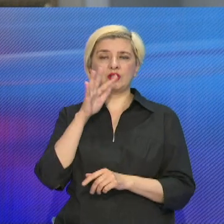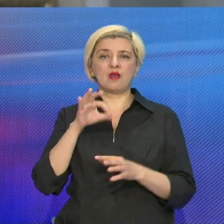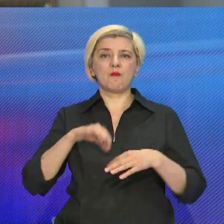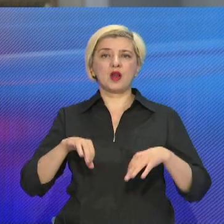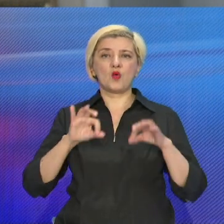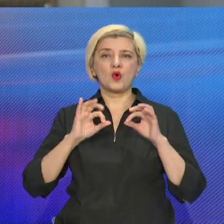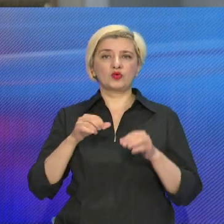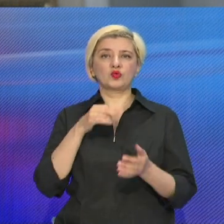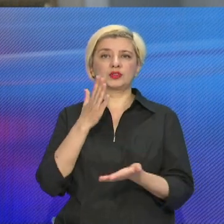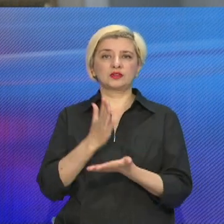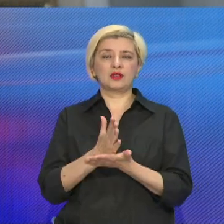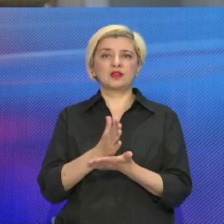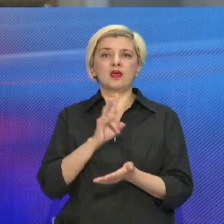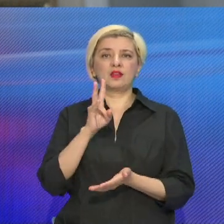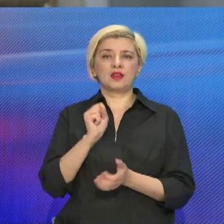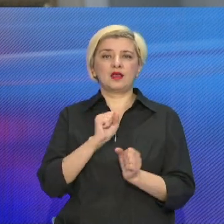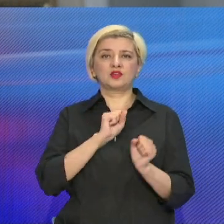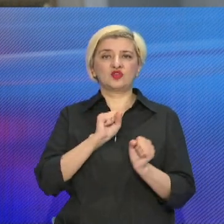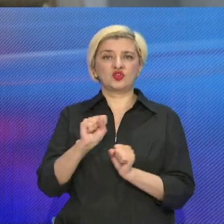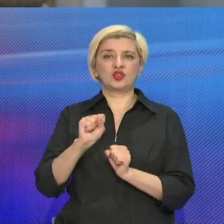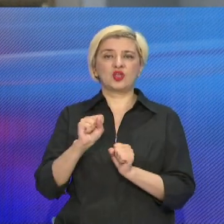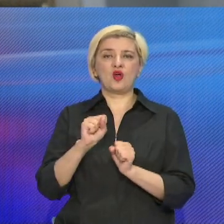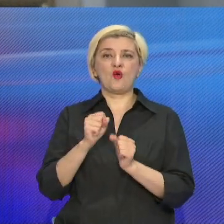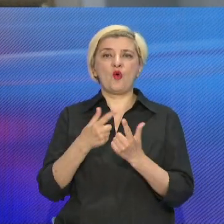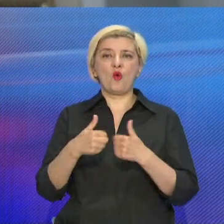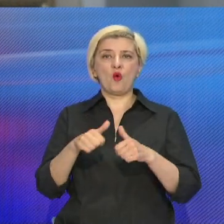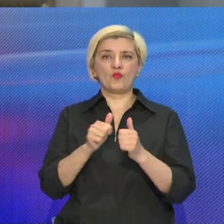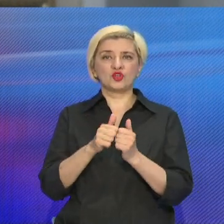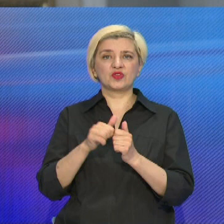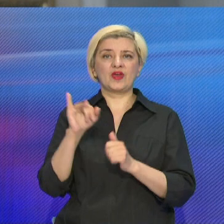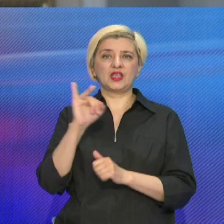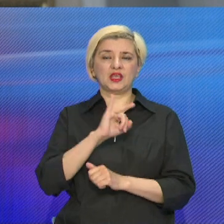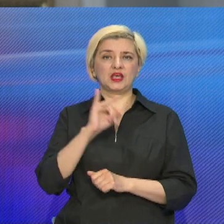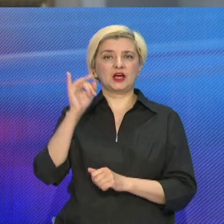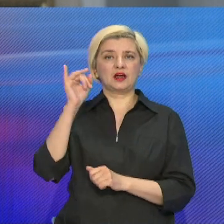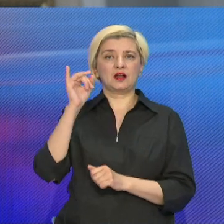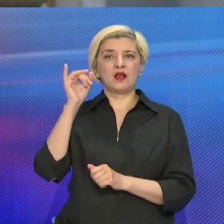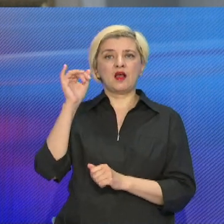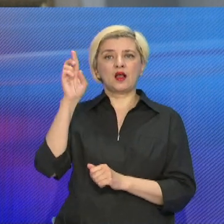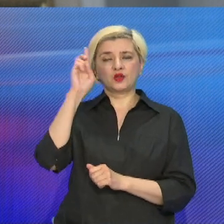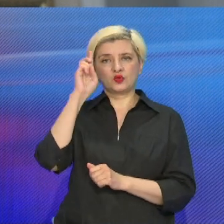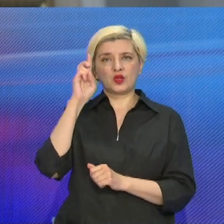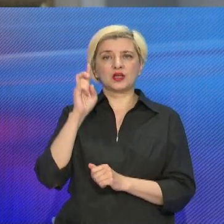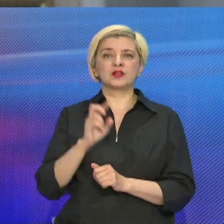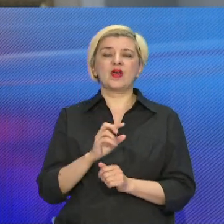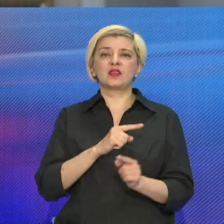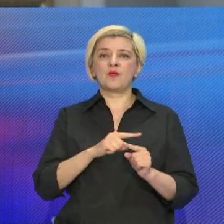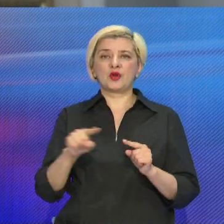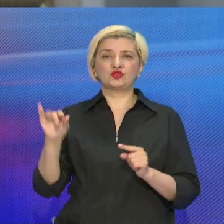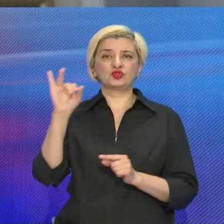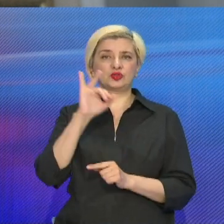государства, являясь ключевым институтом надзорной системы. На протяжении ее вековой